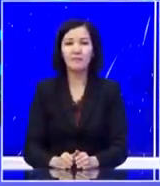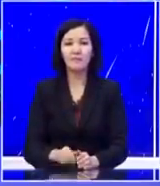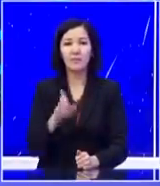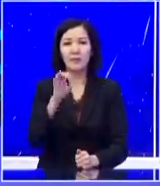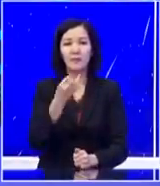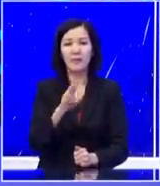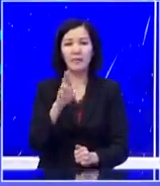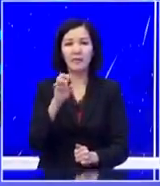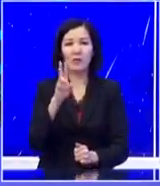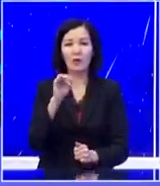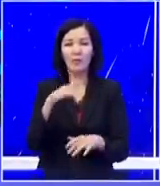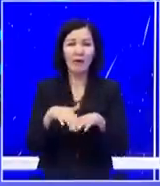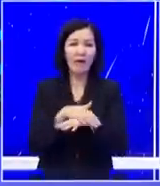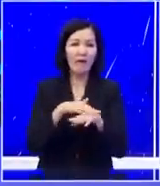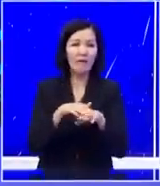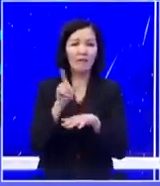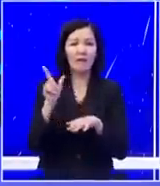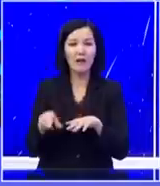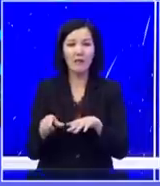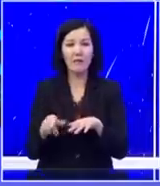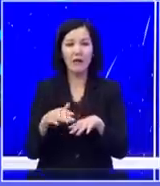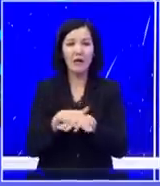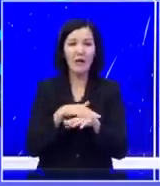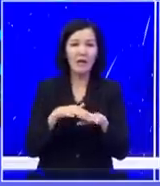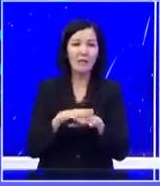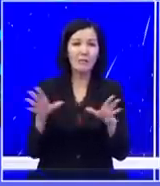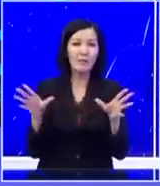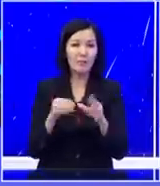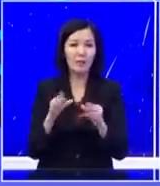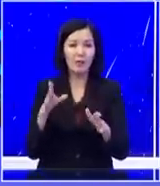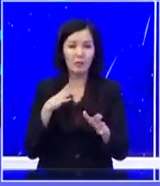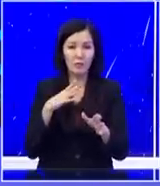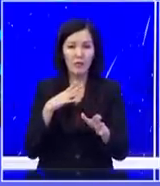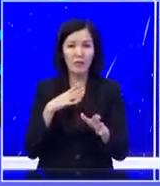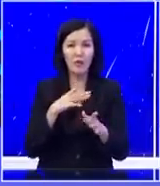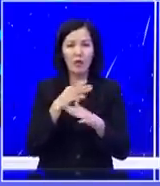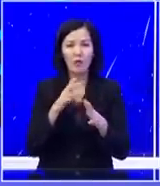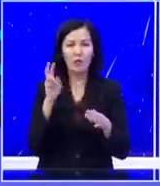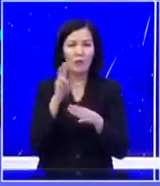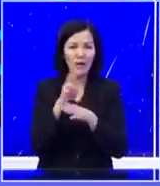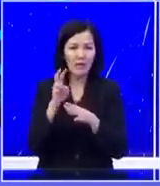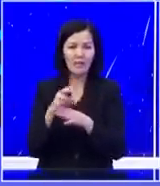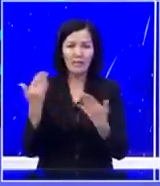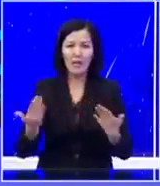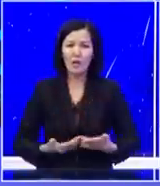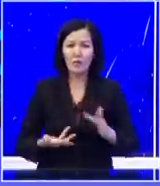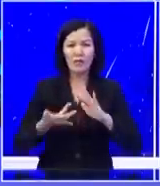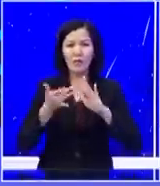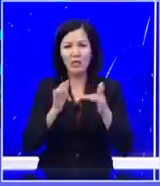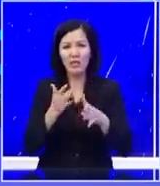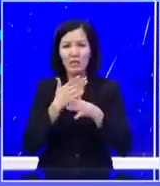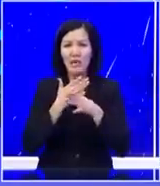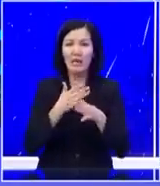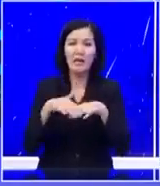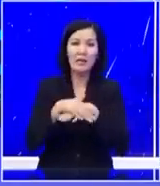Бейсен Құранбек халықтың адамы, тиісінше халықтың ортасында көп жүретін, көп араласатын, әлеуметтік желілер арқылы да